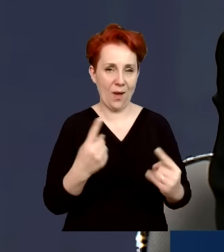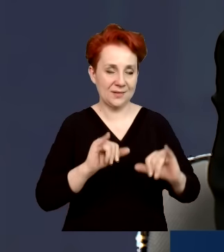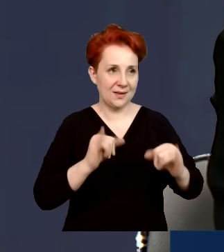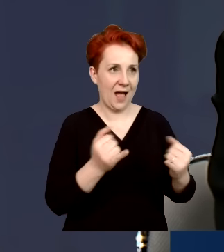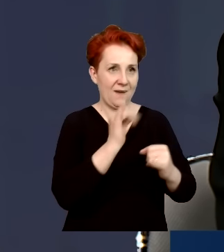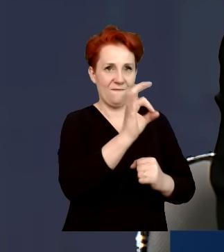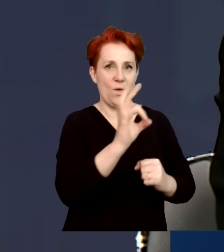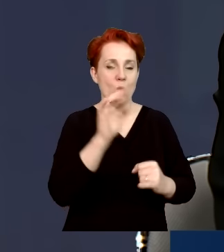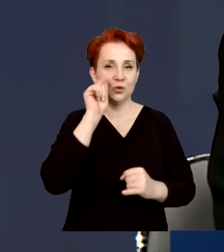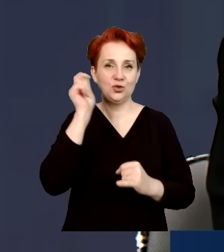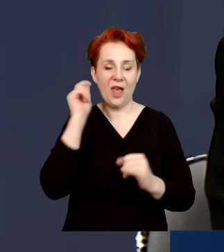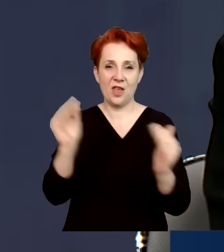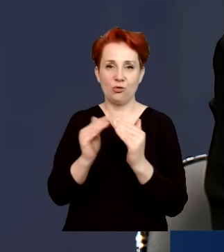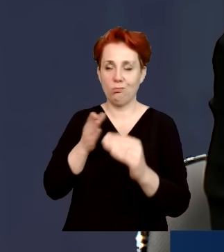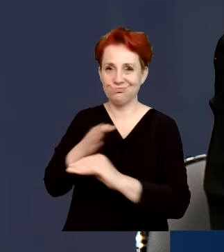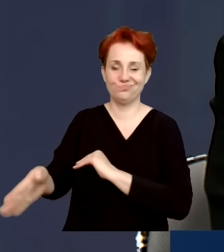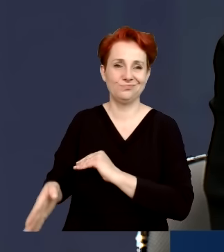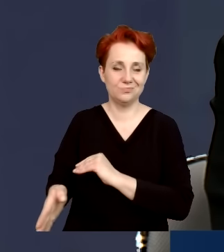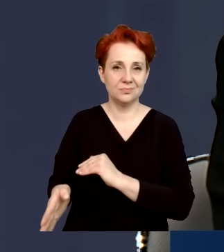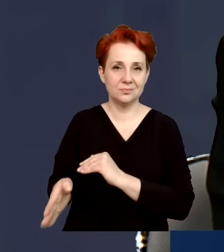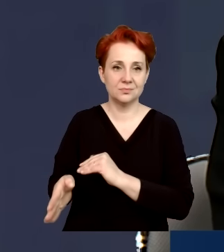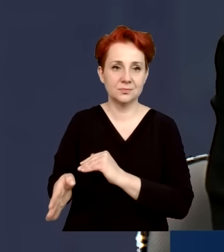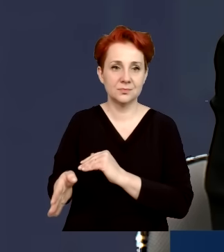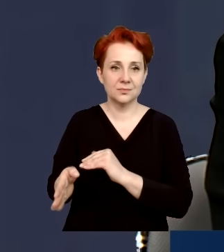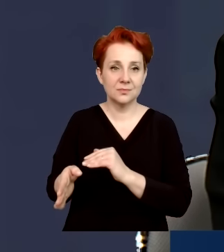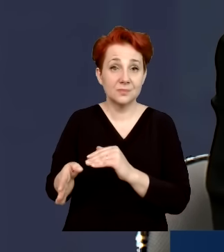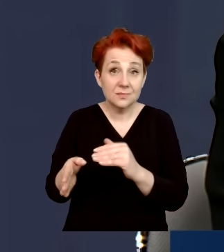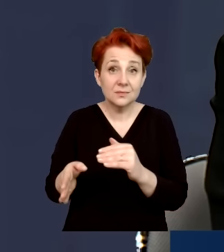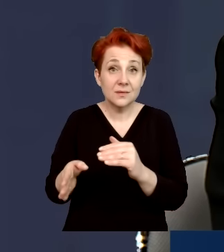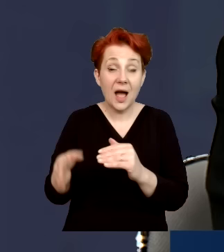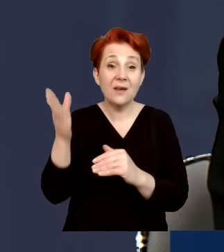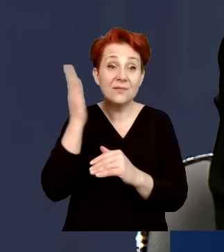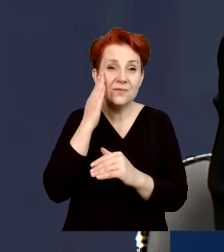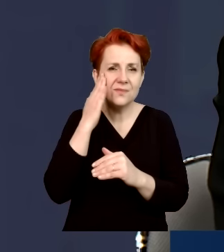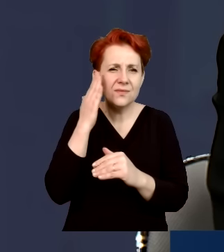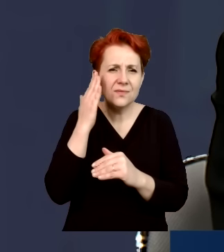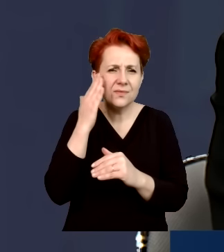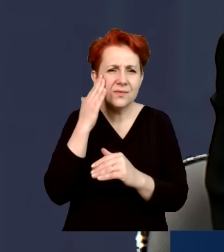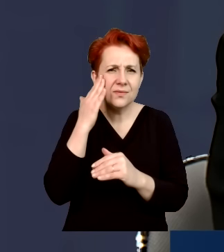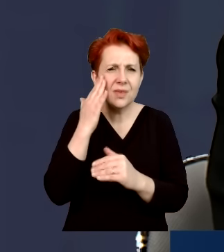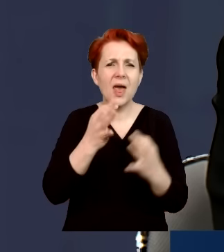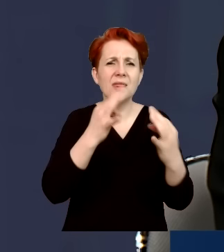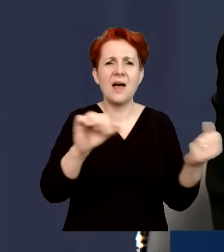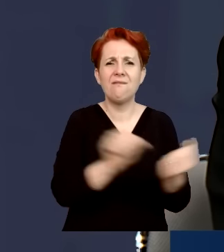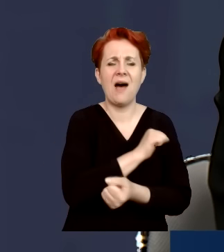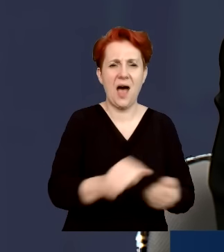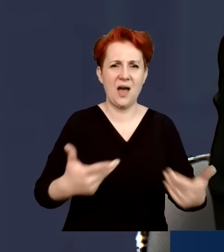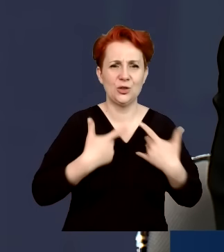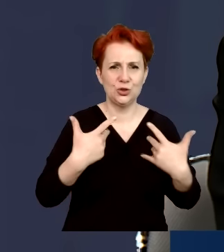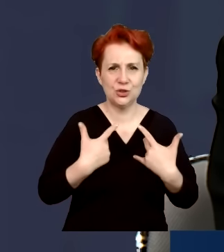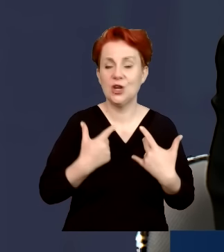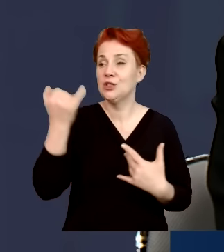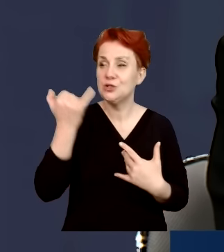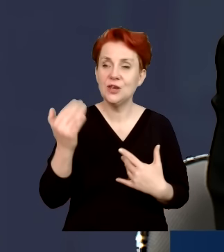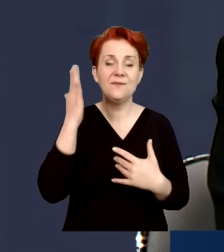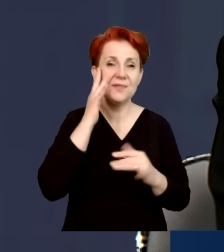do dziadków w sytuacji, kiedy wie, że ojciec walczy o życie. Wspomnę, co mają teściowie do tego. Że przecież to dziecko wie, co się